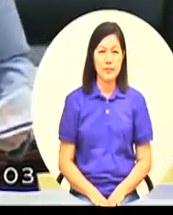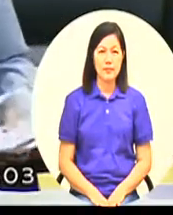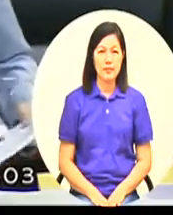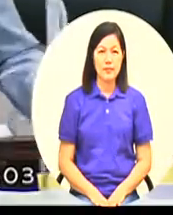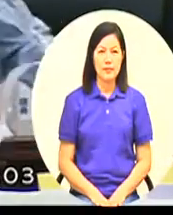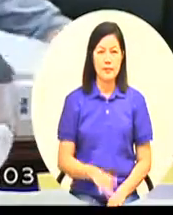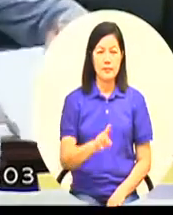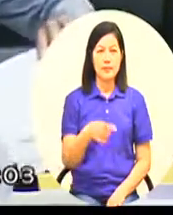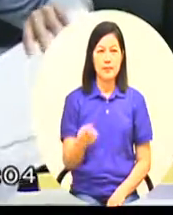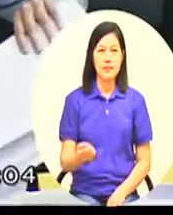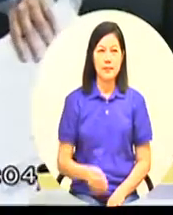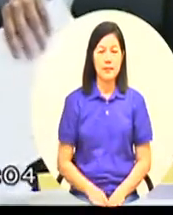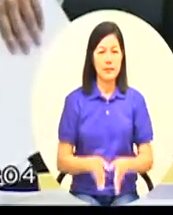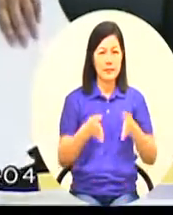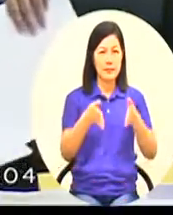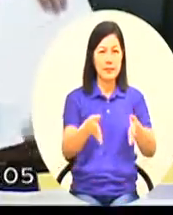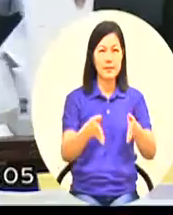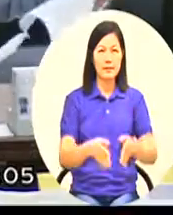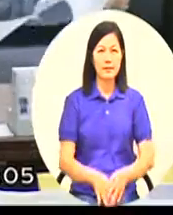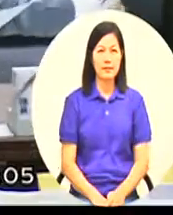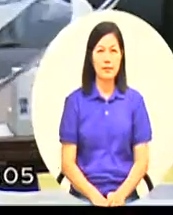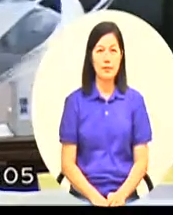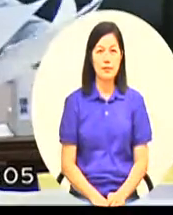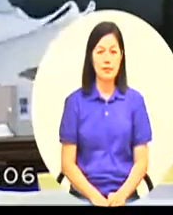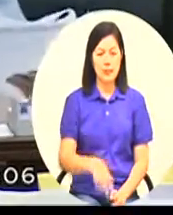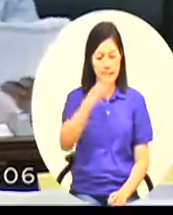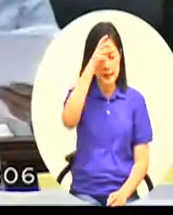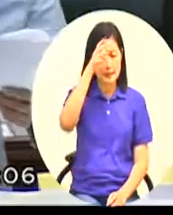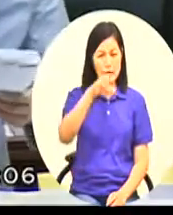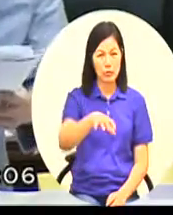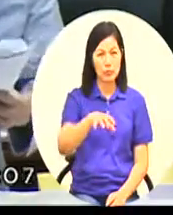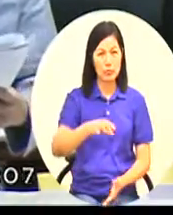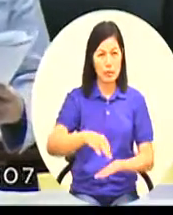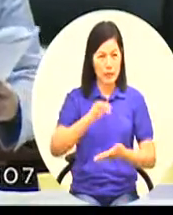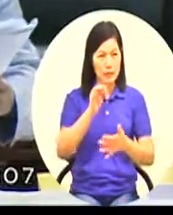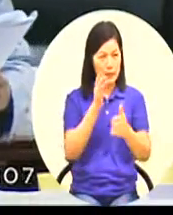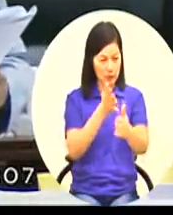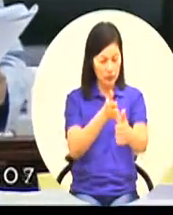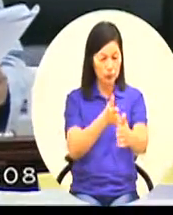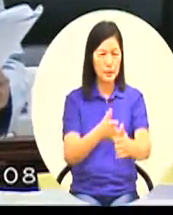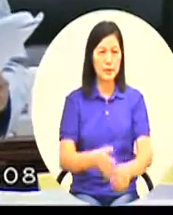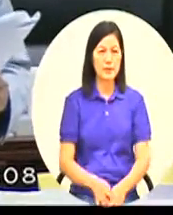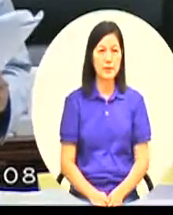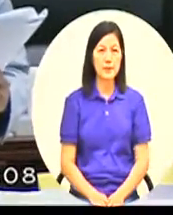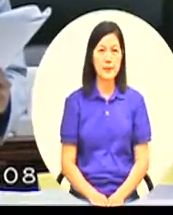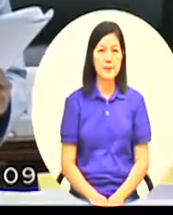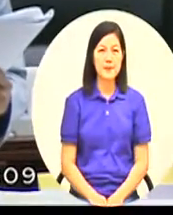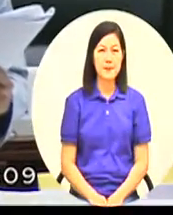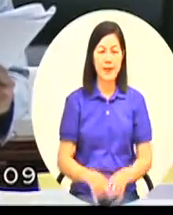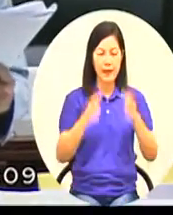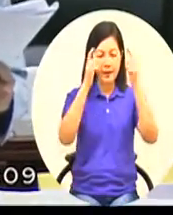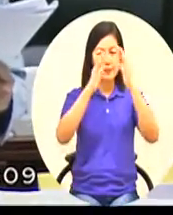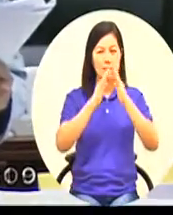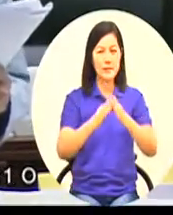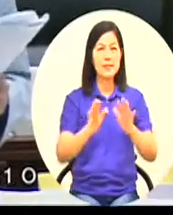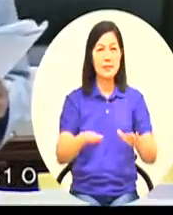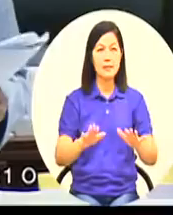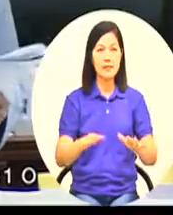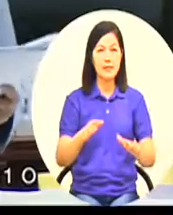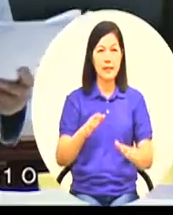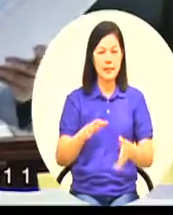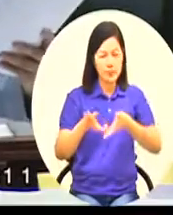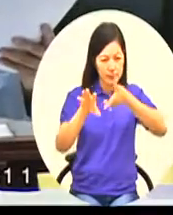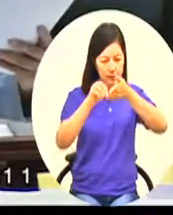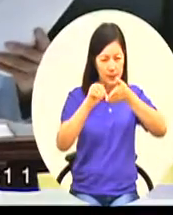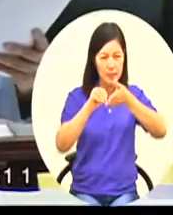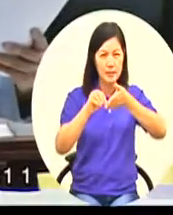再来吼，我想要针对咱的警察局吼来提出一些问题吼。高雄市现有的监视器吼，我们